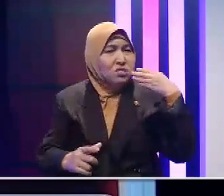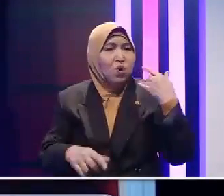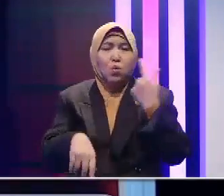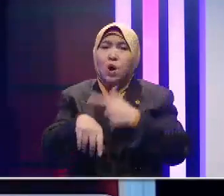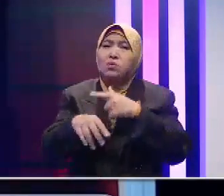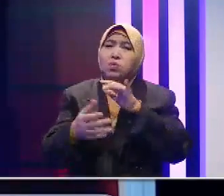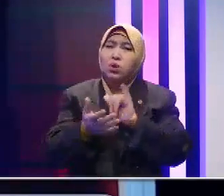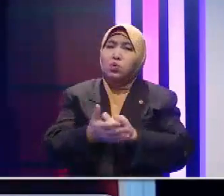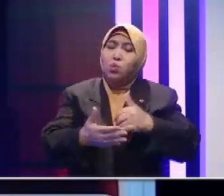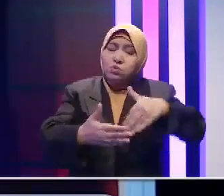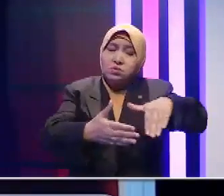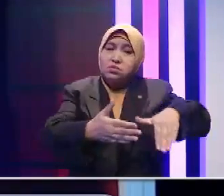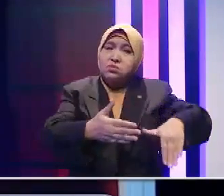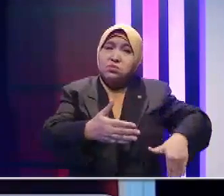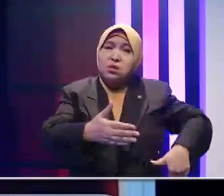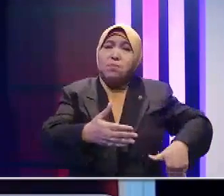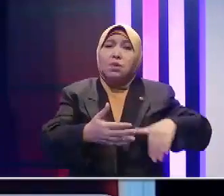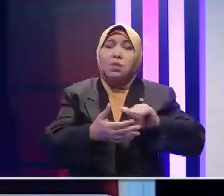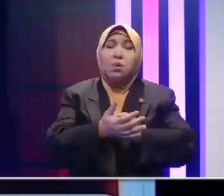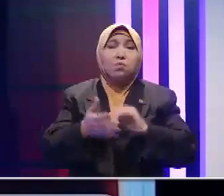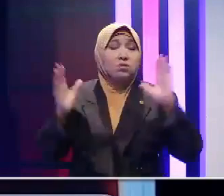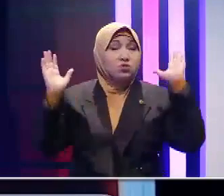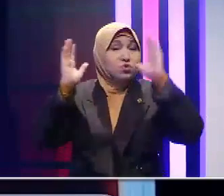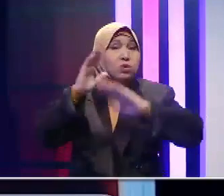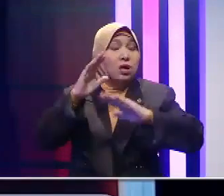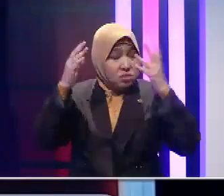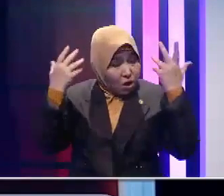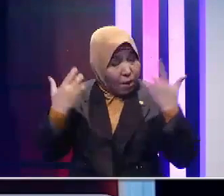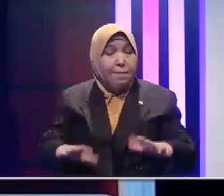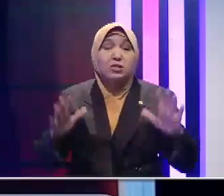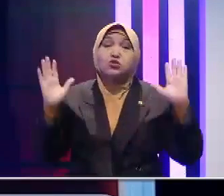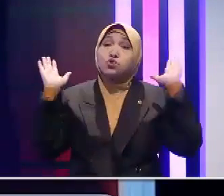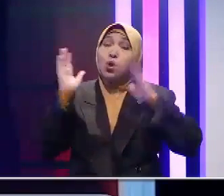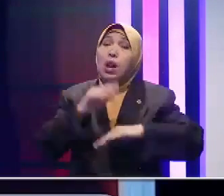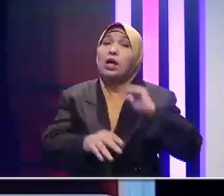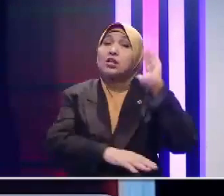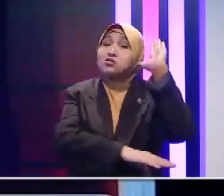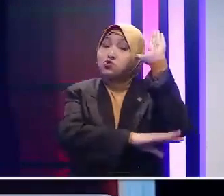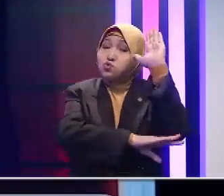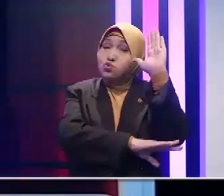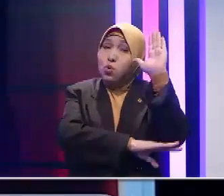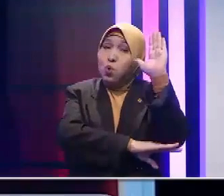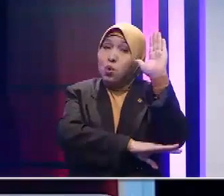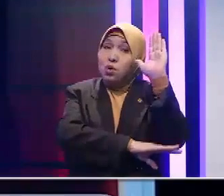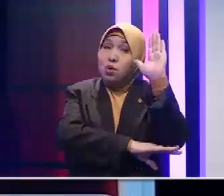itu sebelum solat zuhur, dan selepas solat zuhur,